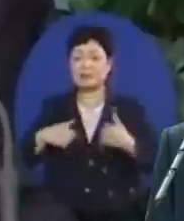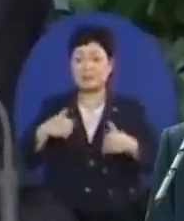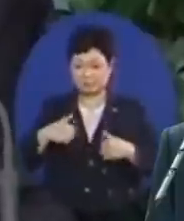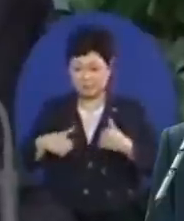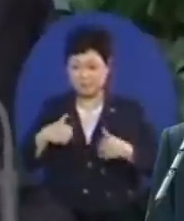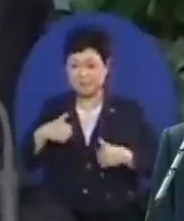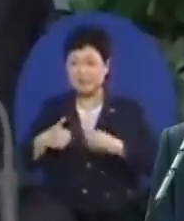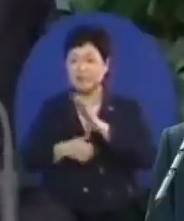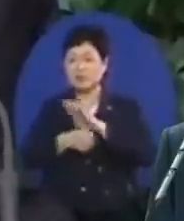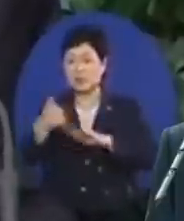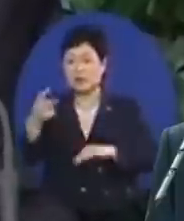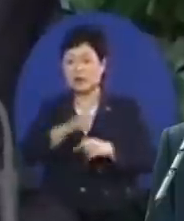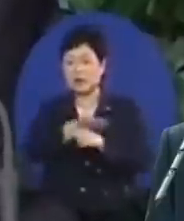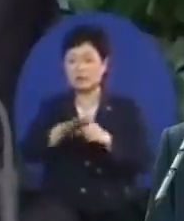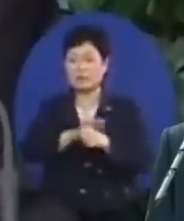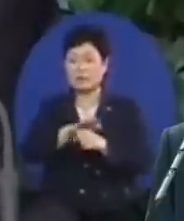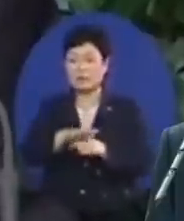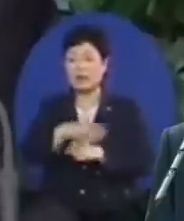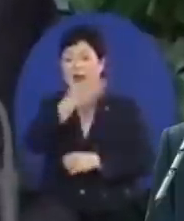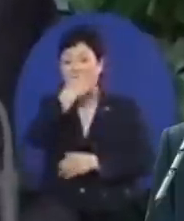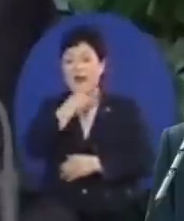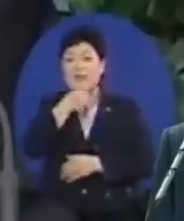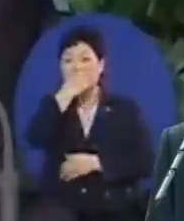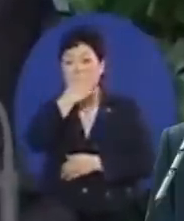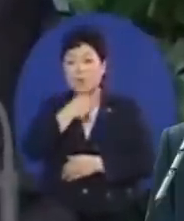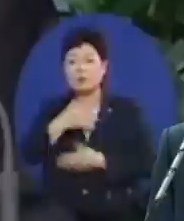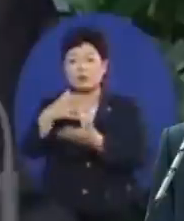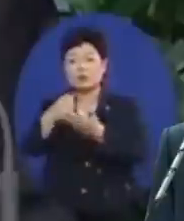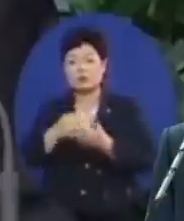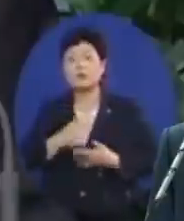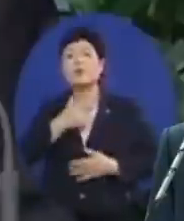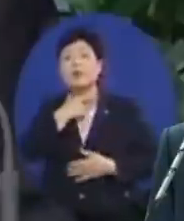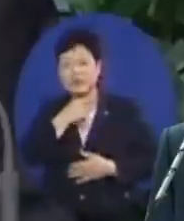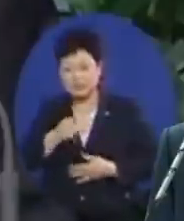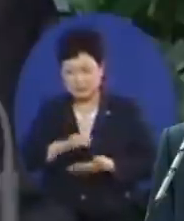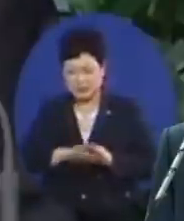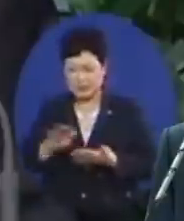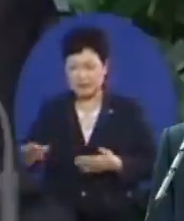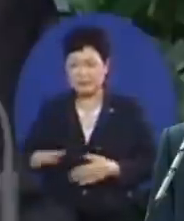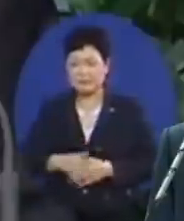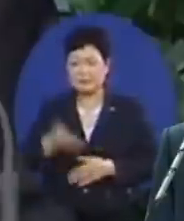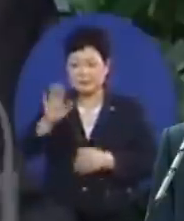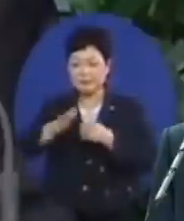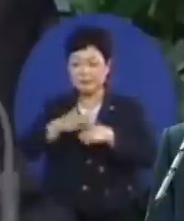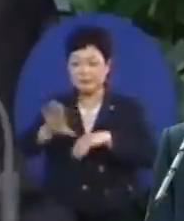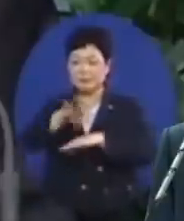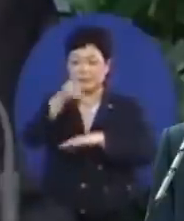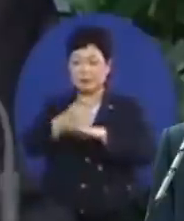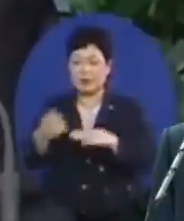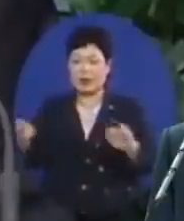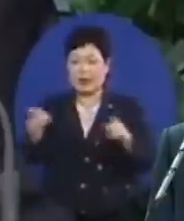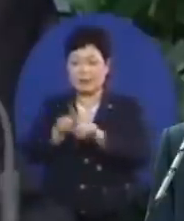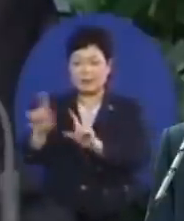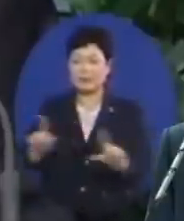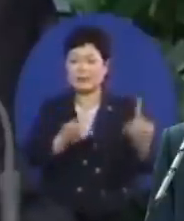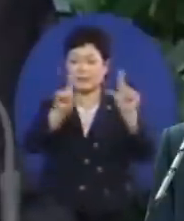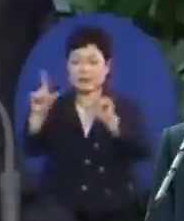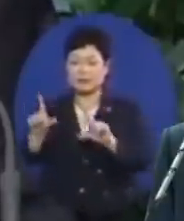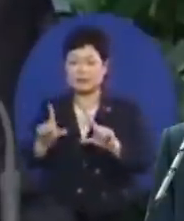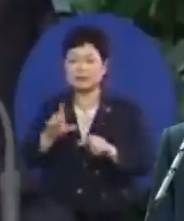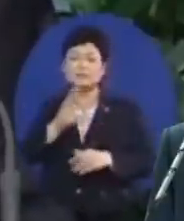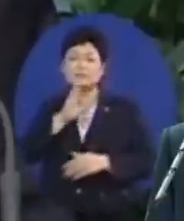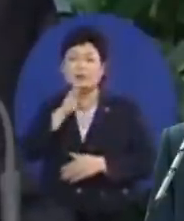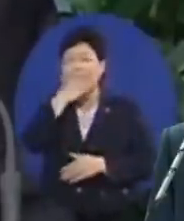기쁨과 소망과 사랑과 행복을 갖다 주시기를 원하시는 것입니다. 그러므로 그리스도와 함께 사는 생활이